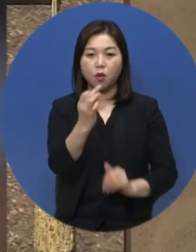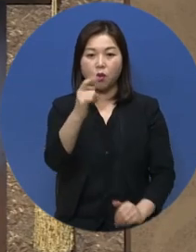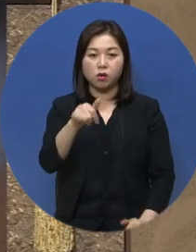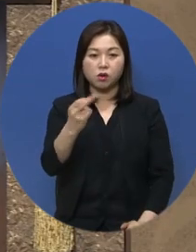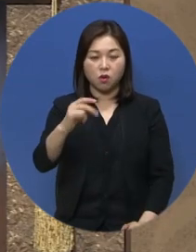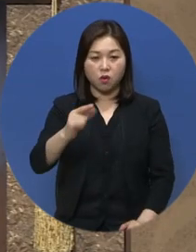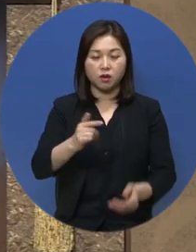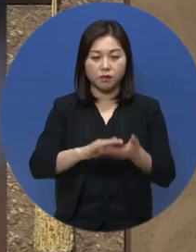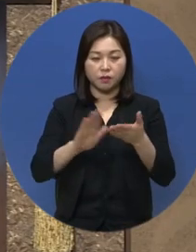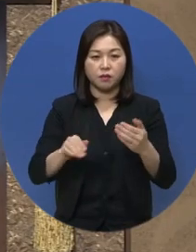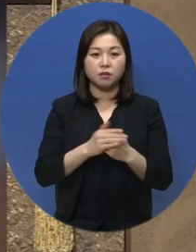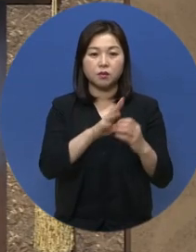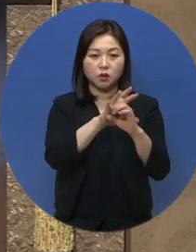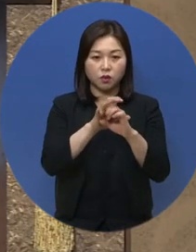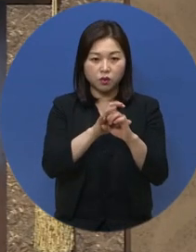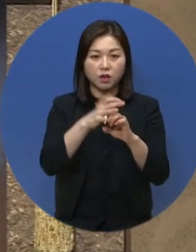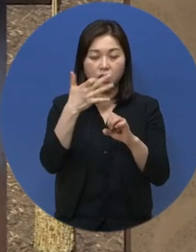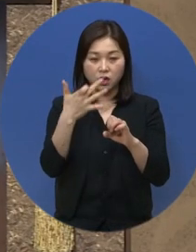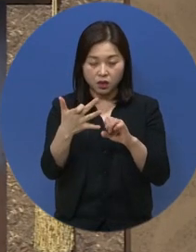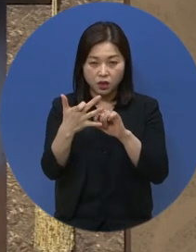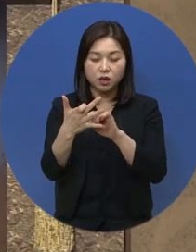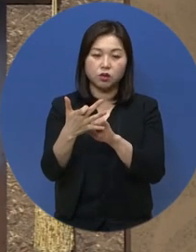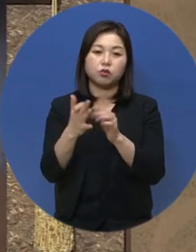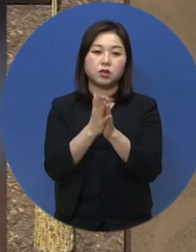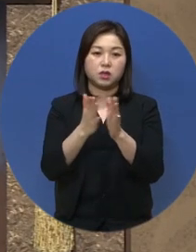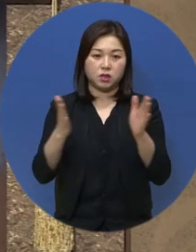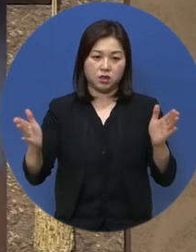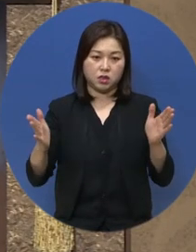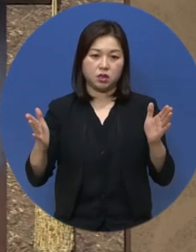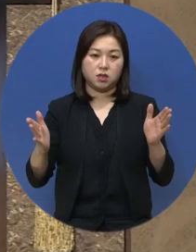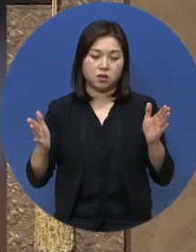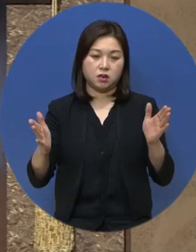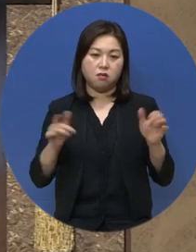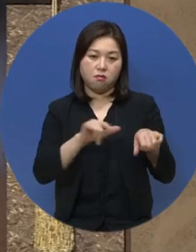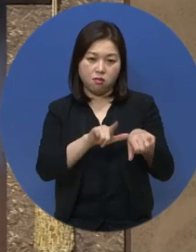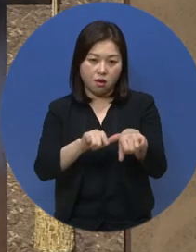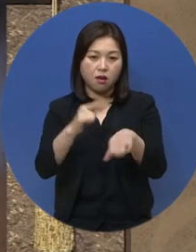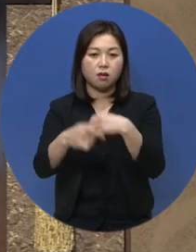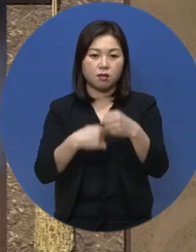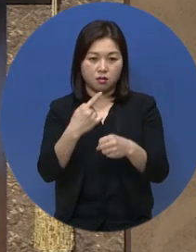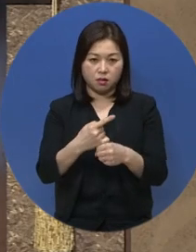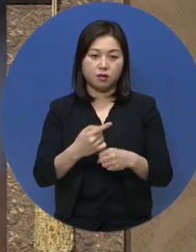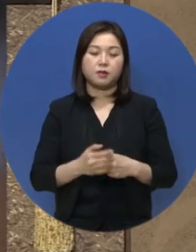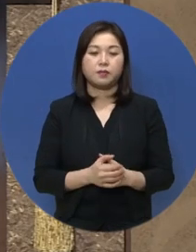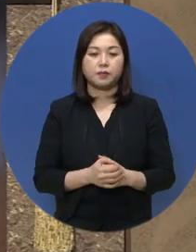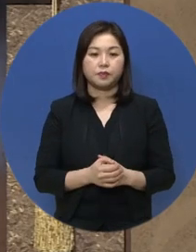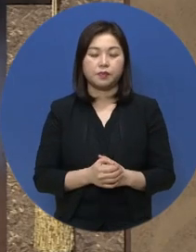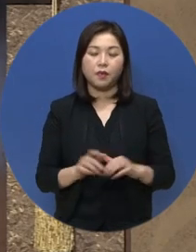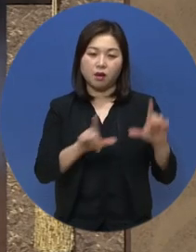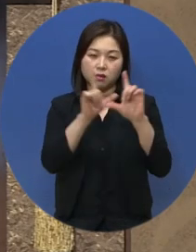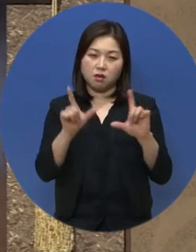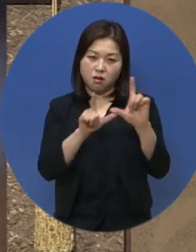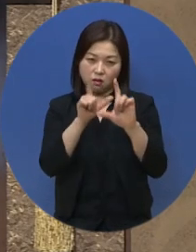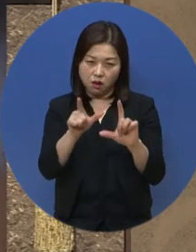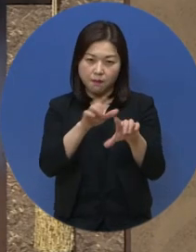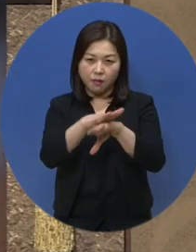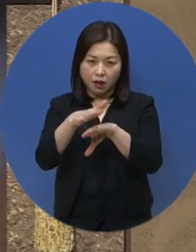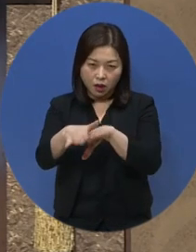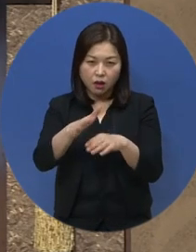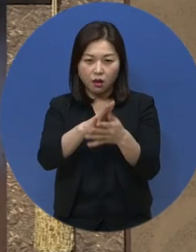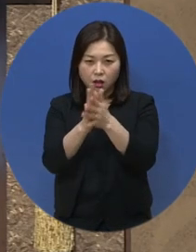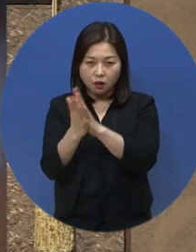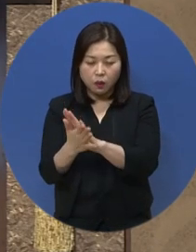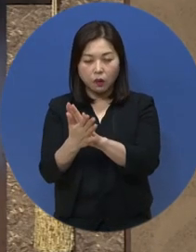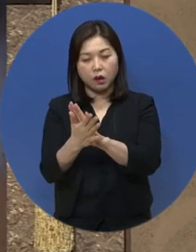코로나가 국내에 유입된 지 벌써 1년이 다가오고 있습니다. 삶의 많은 부분이 좀 달라지고 또 익숙하지